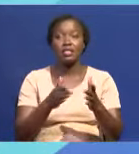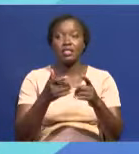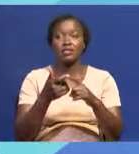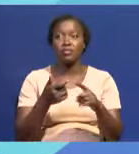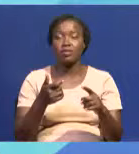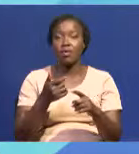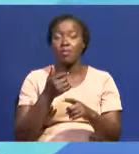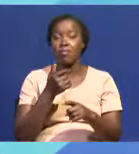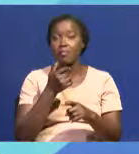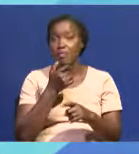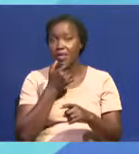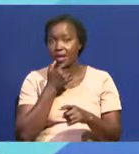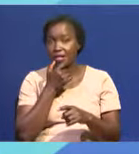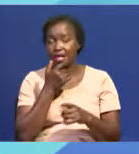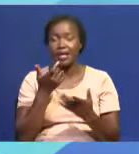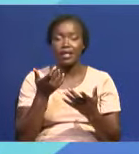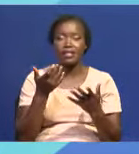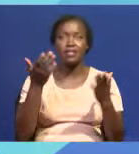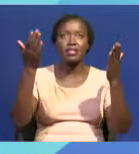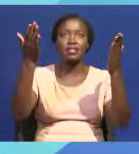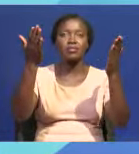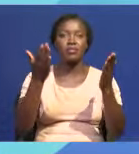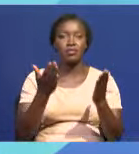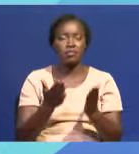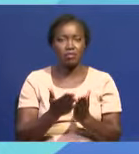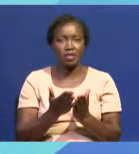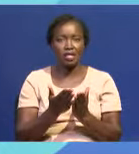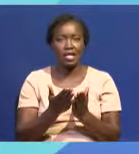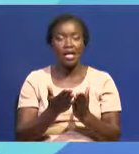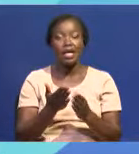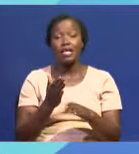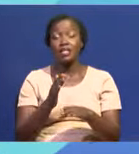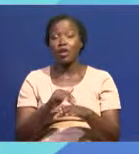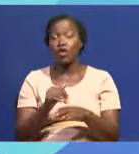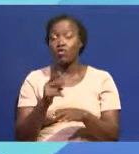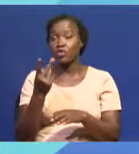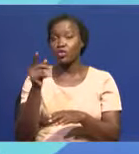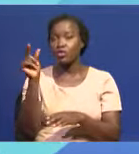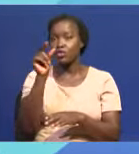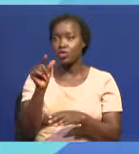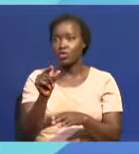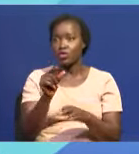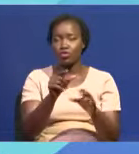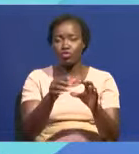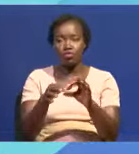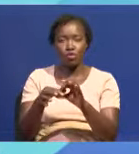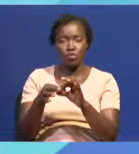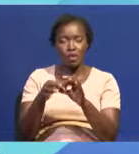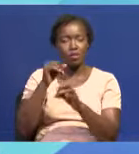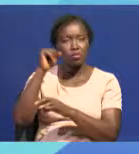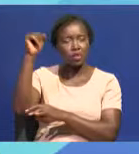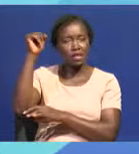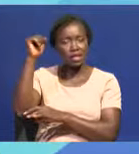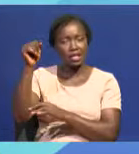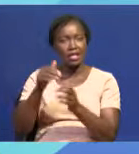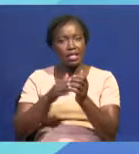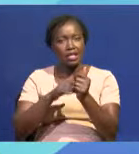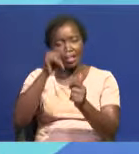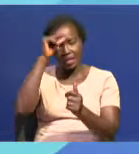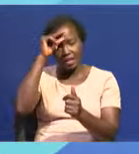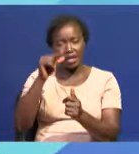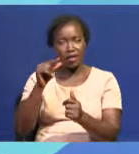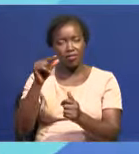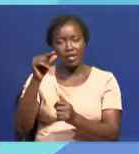maeneo ya Nyanza na Rift Valley wamefufua wito kwa maeneo hayo mawili kushirikiana kisiasa. Wakiongozwa na gavana wa Uasin